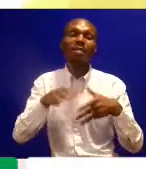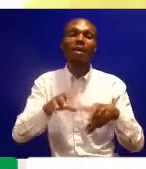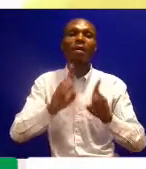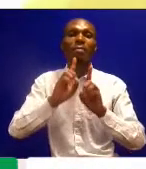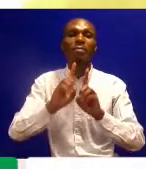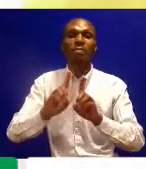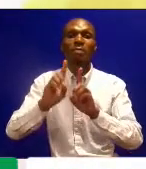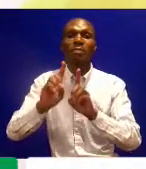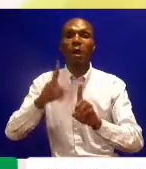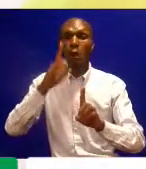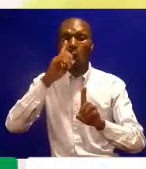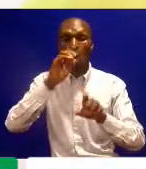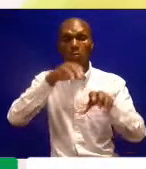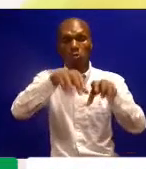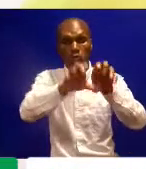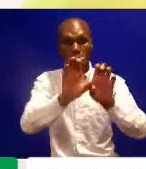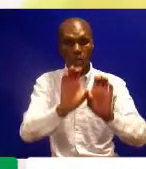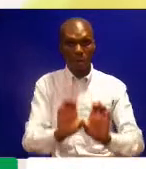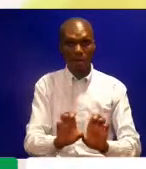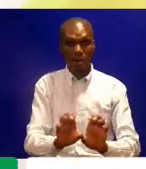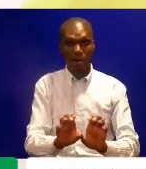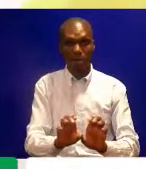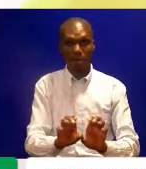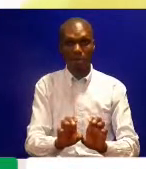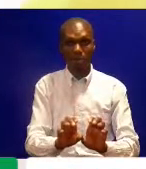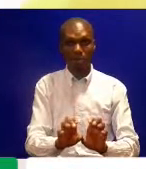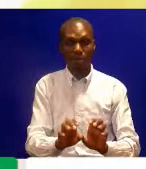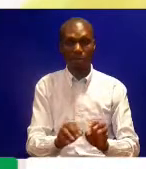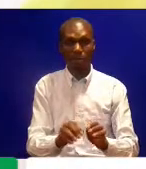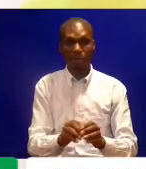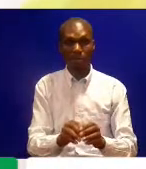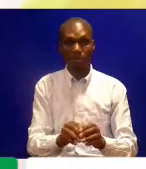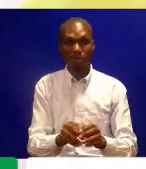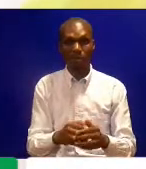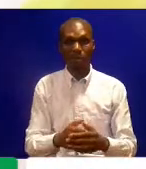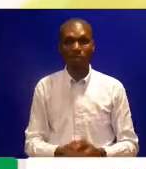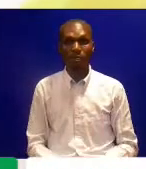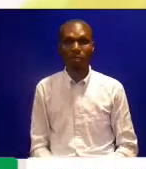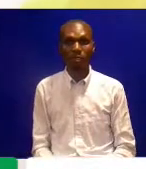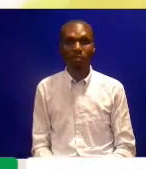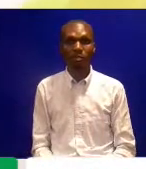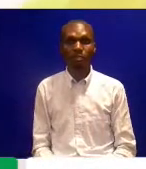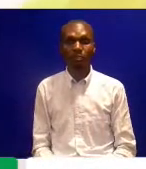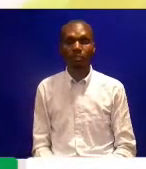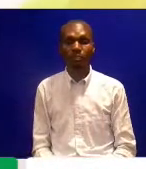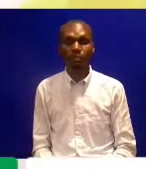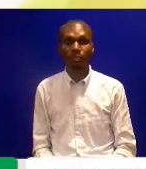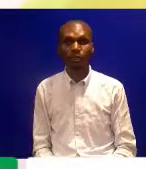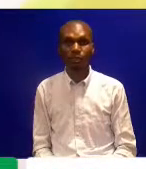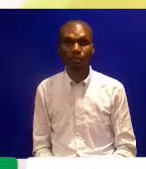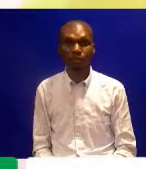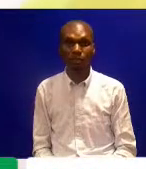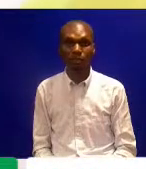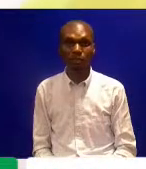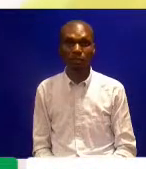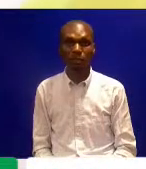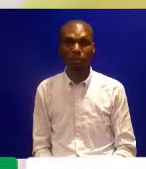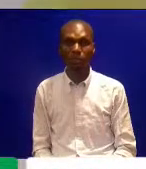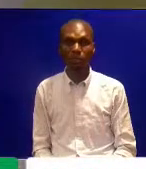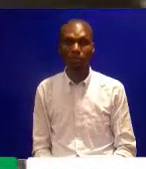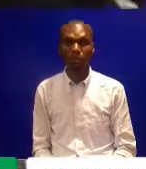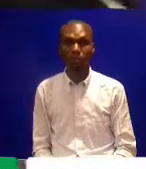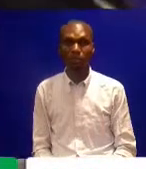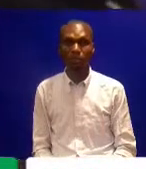senka yaye na konyara ko ni wense mo ya nyalibali masaba umuriketo Frida Kerubo no roboti irwa senchira